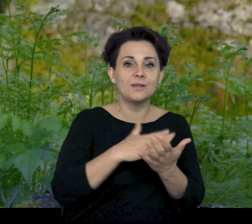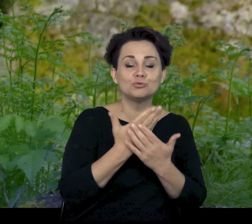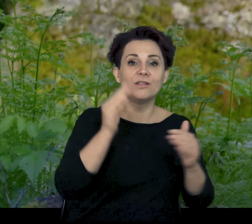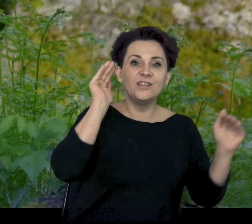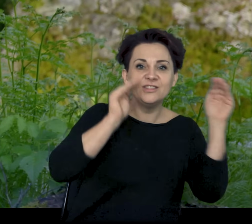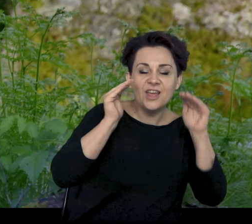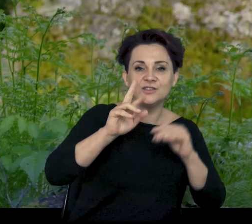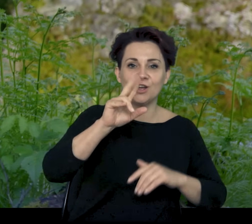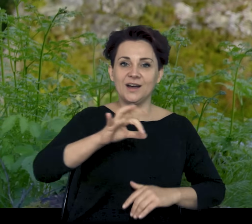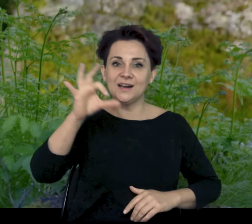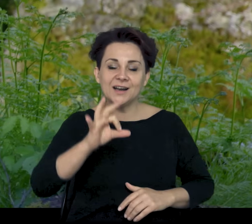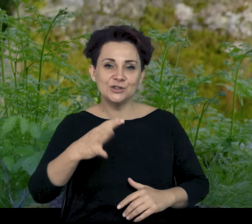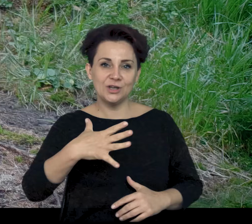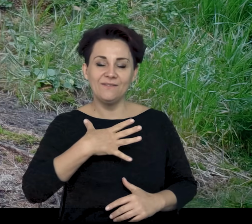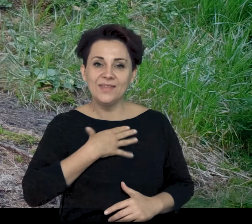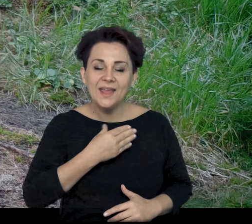niedźwiedzia, rysia, wilka,